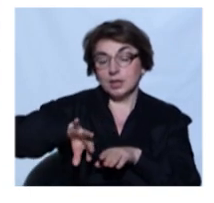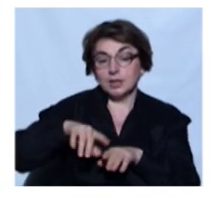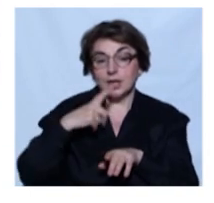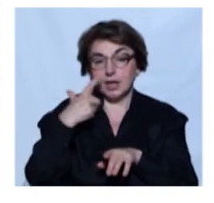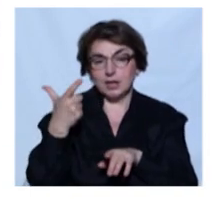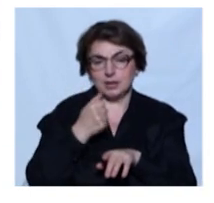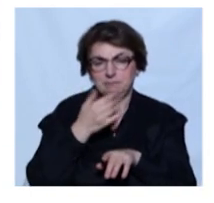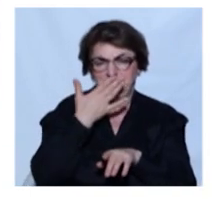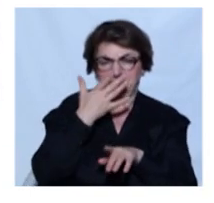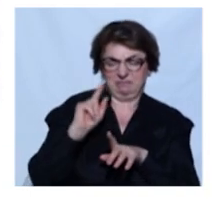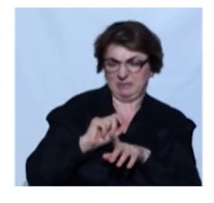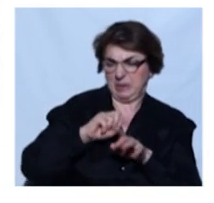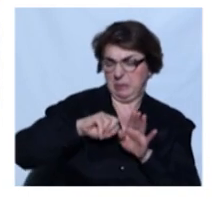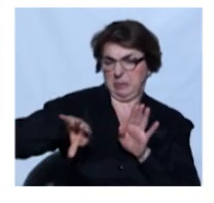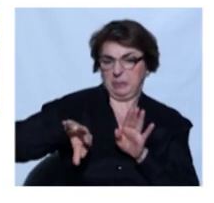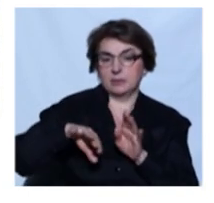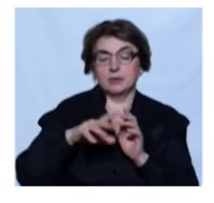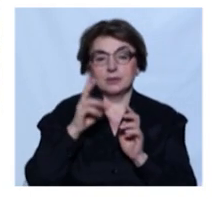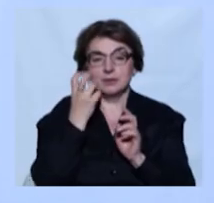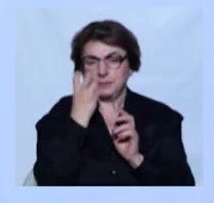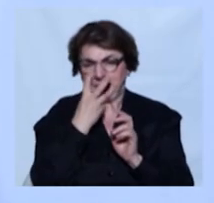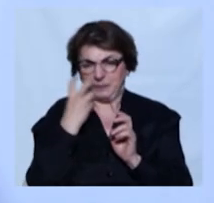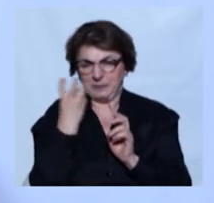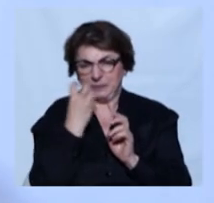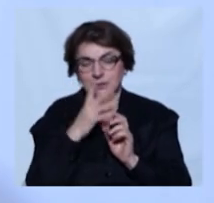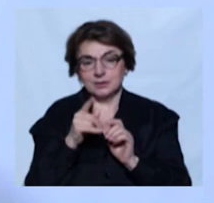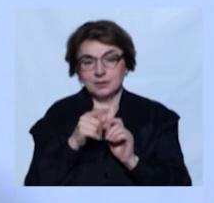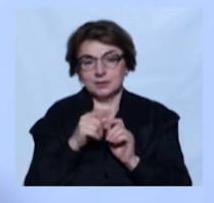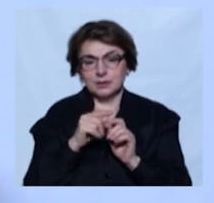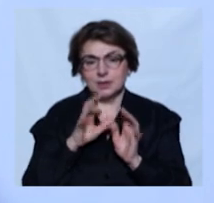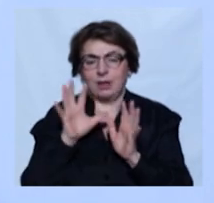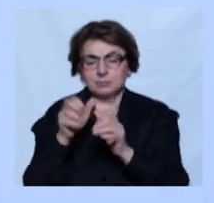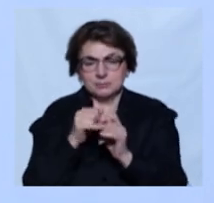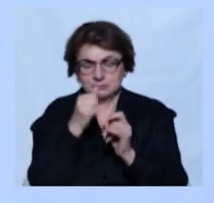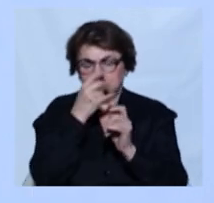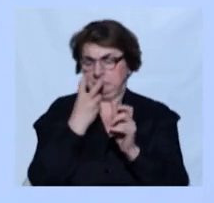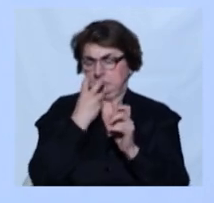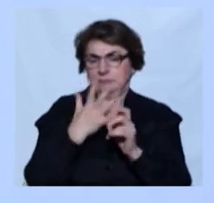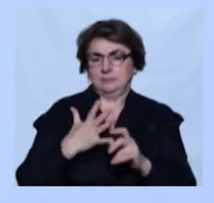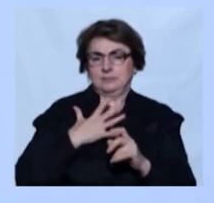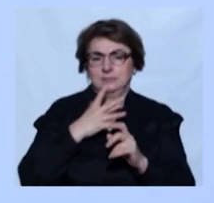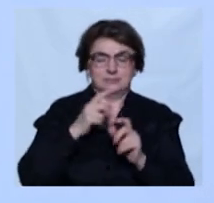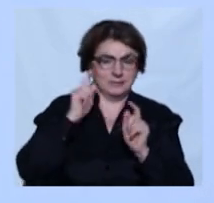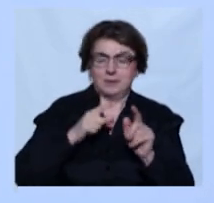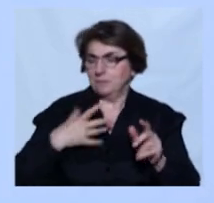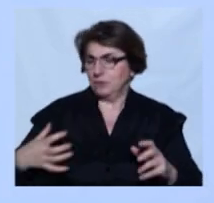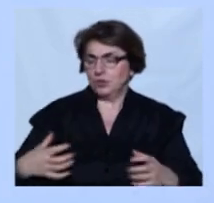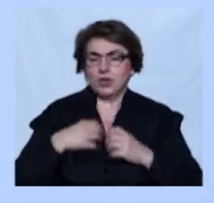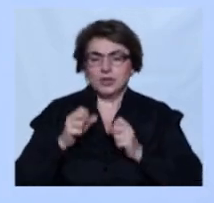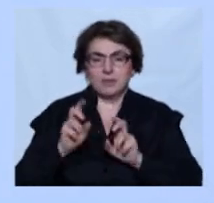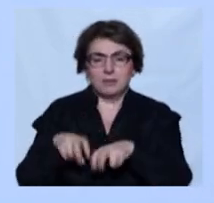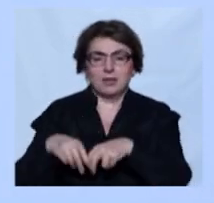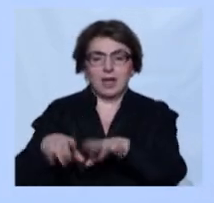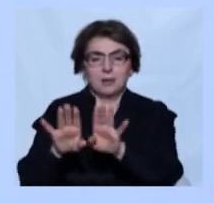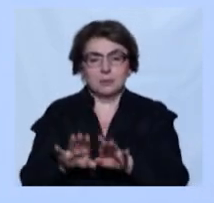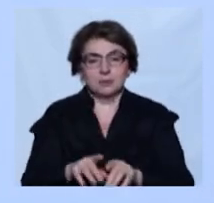არის არასასიამოვნო მძაფრი მყრალი სუნის და მტაცებელი ვერ უძლებს ამ სუნს და გარბის. მიუხედავად